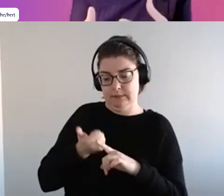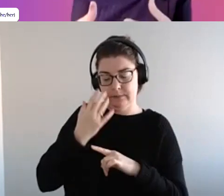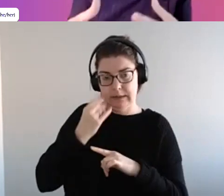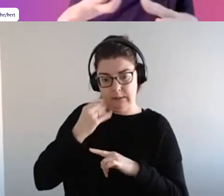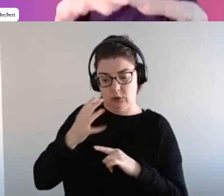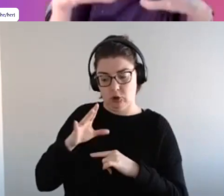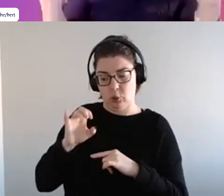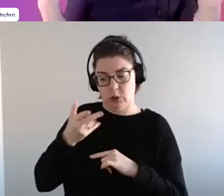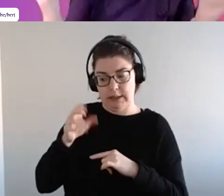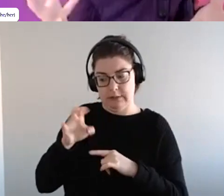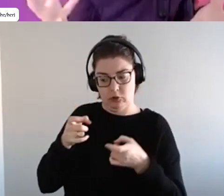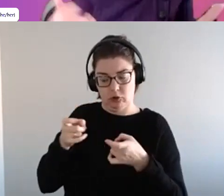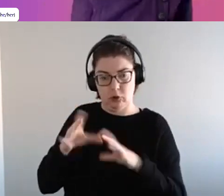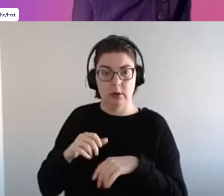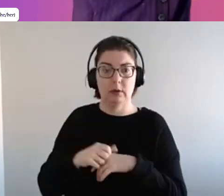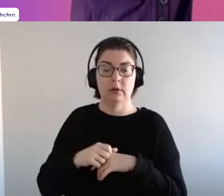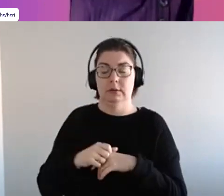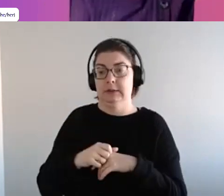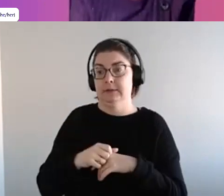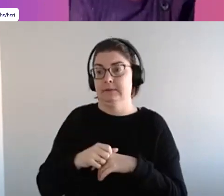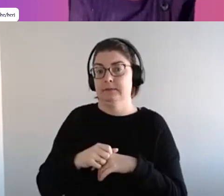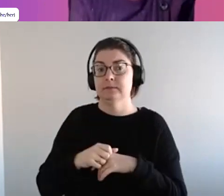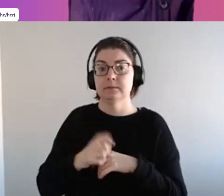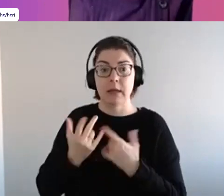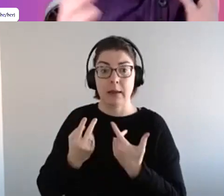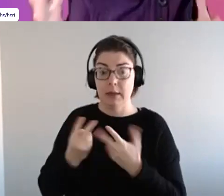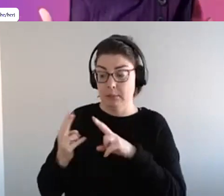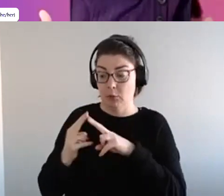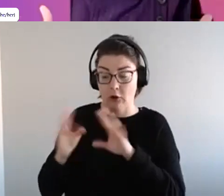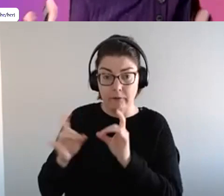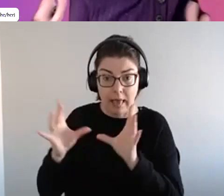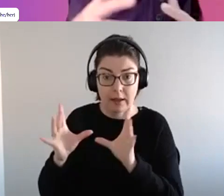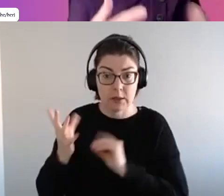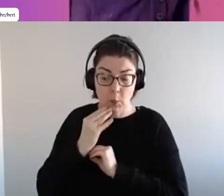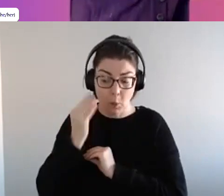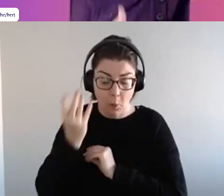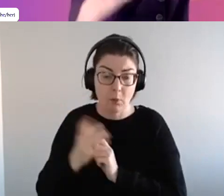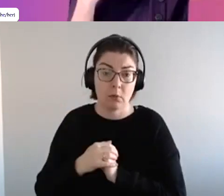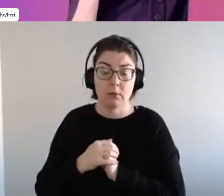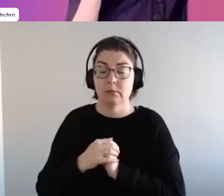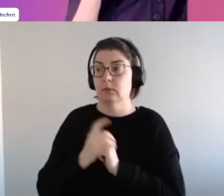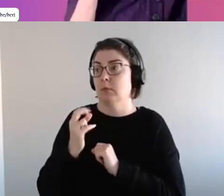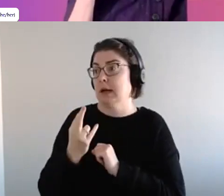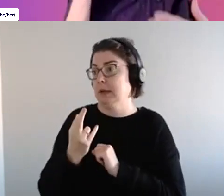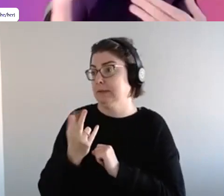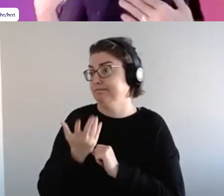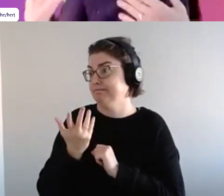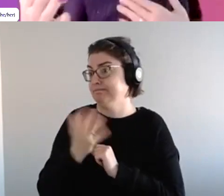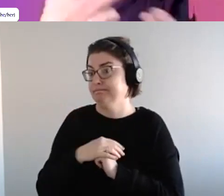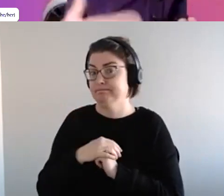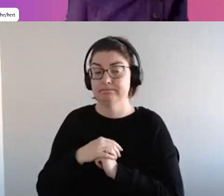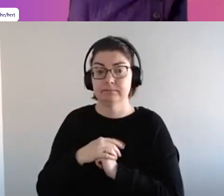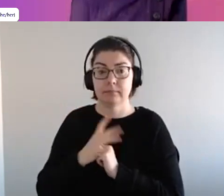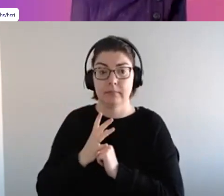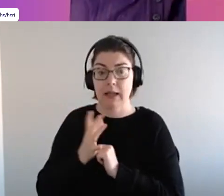est aux prises avec le contrôle coercitif peut-être sous forme de violence conjugales au foyer ou